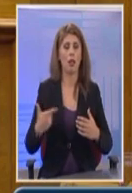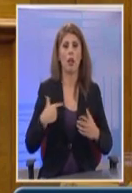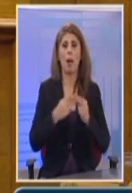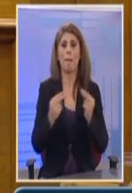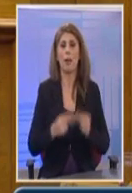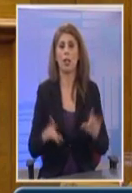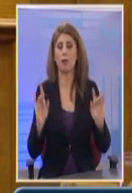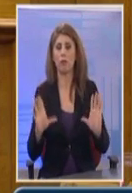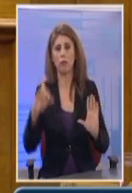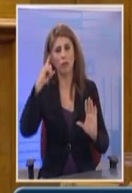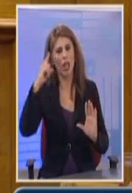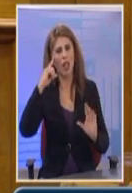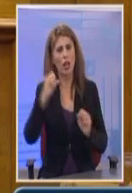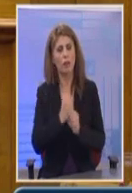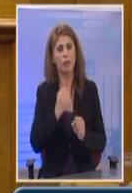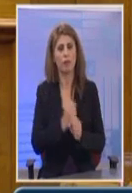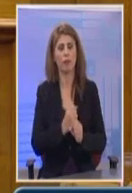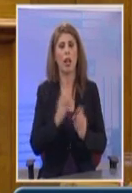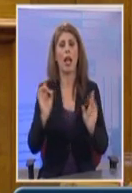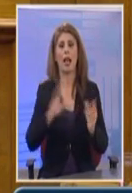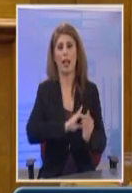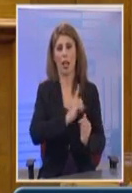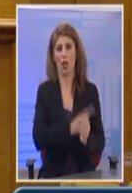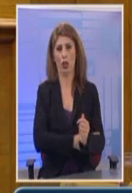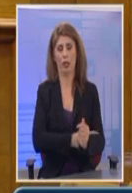αναποτελεσματικότητα, ιδεολειψίες, ανικανότητα.